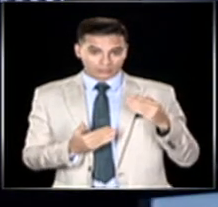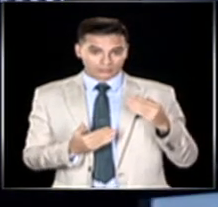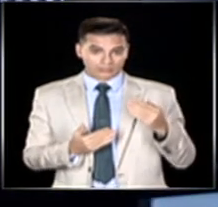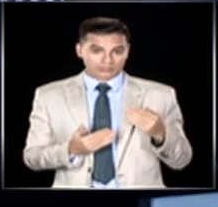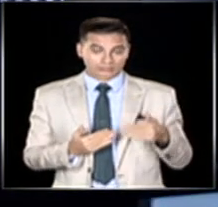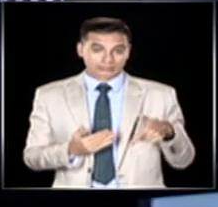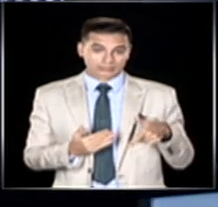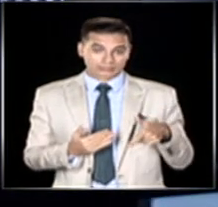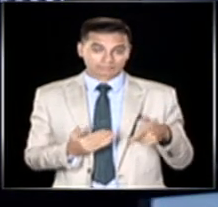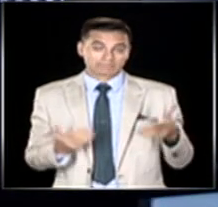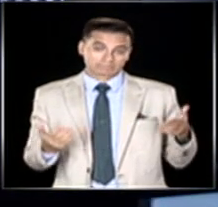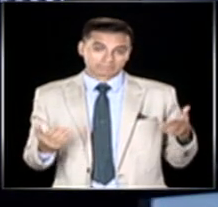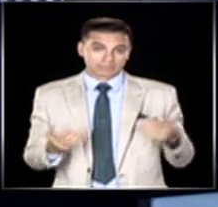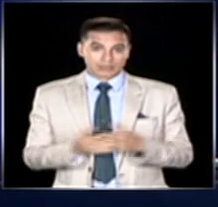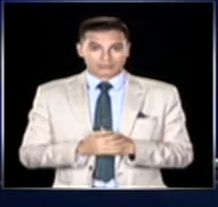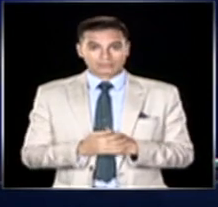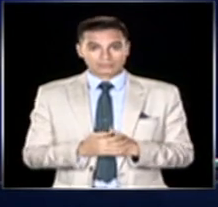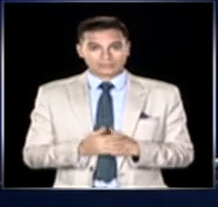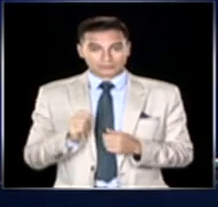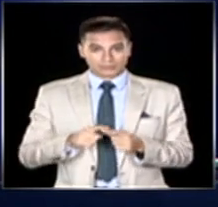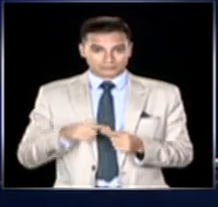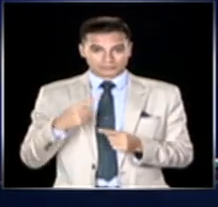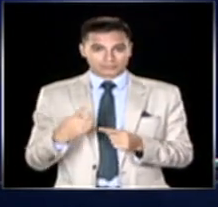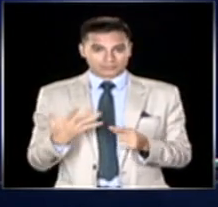تبقى 60 ودلوقتي مع الفقرة الخامسة فقرة